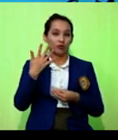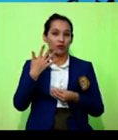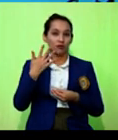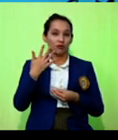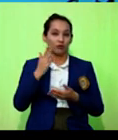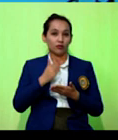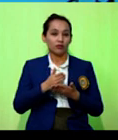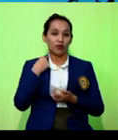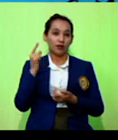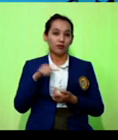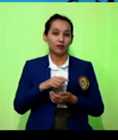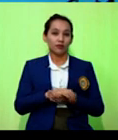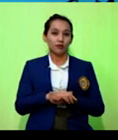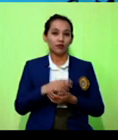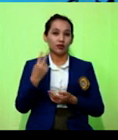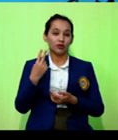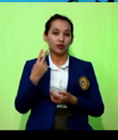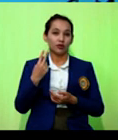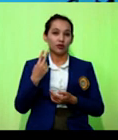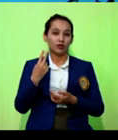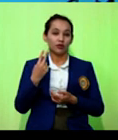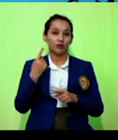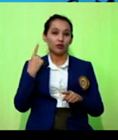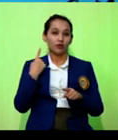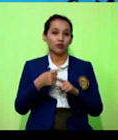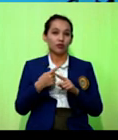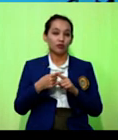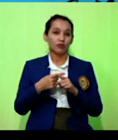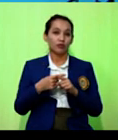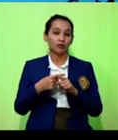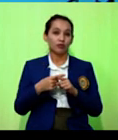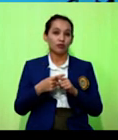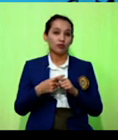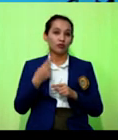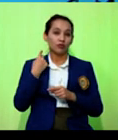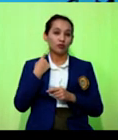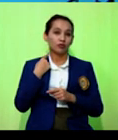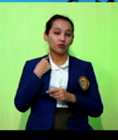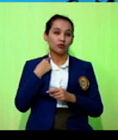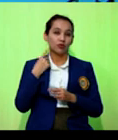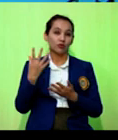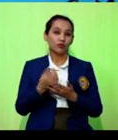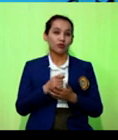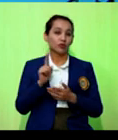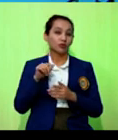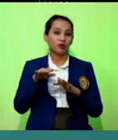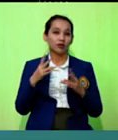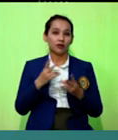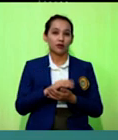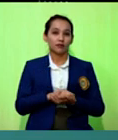bo'lsa, uni ikkinchi qo'shiluvchisini topish uchun nima qilishimiz kerakligini bir o'ylab